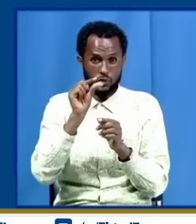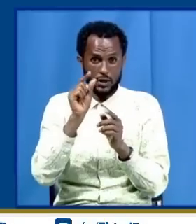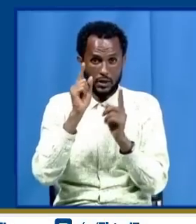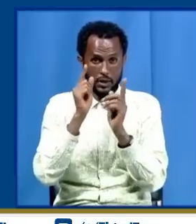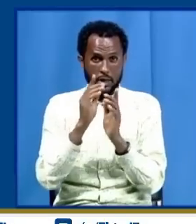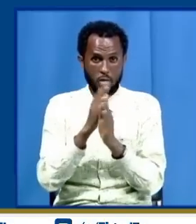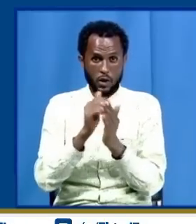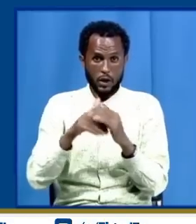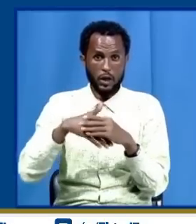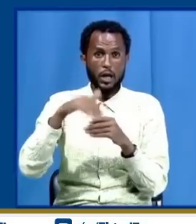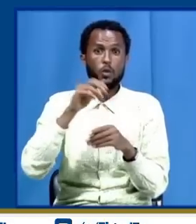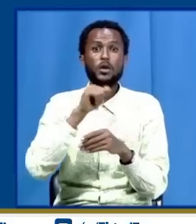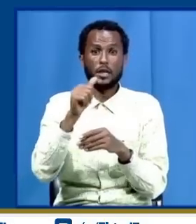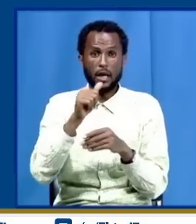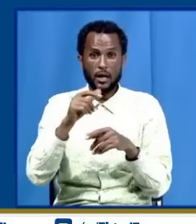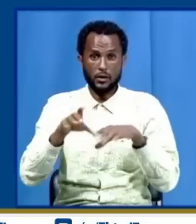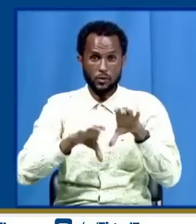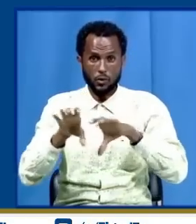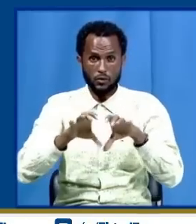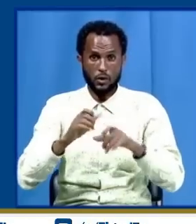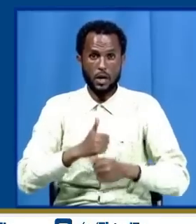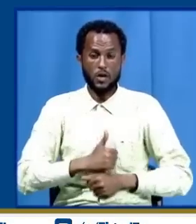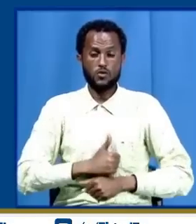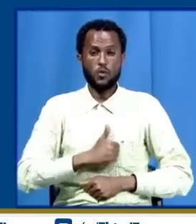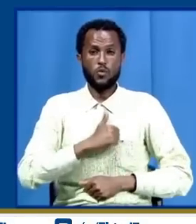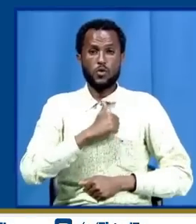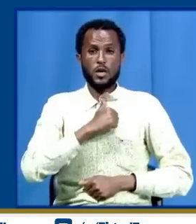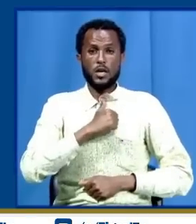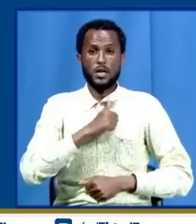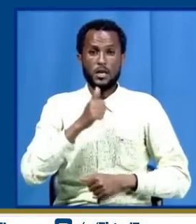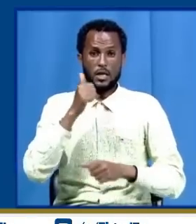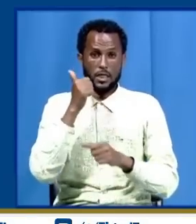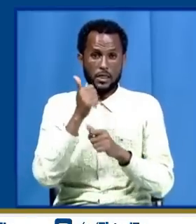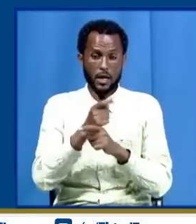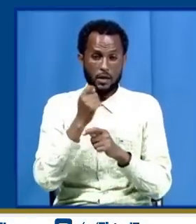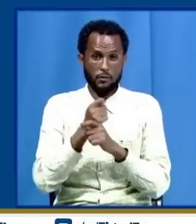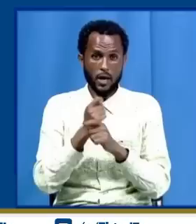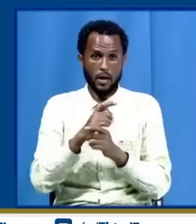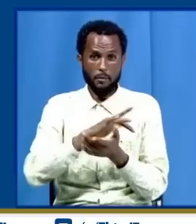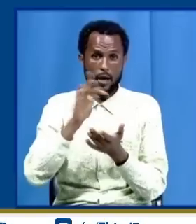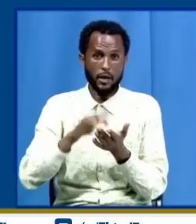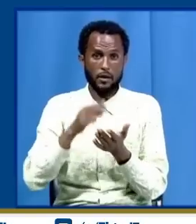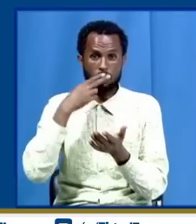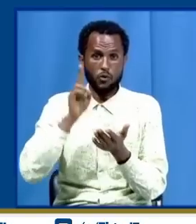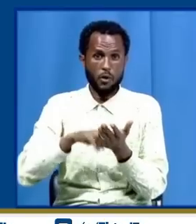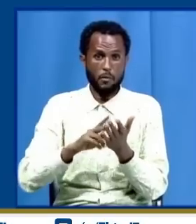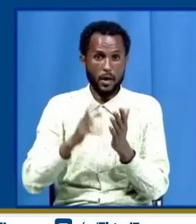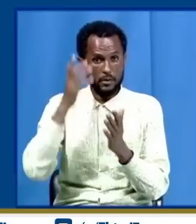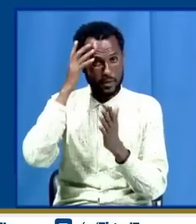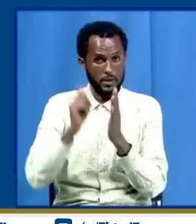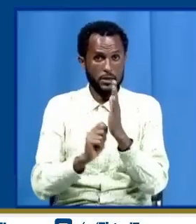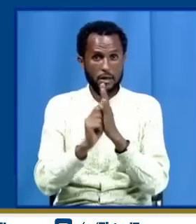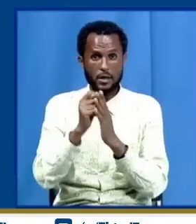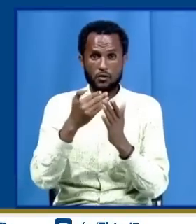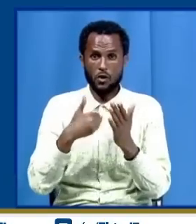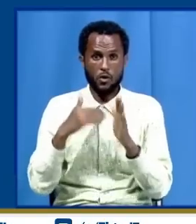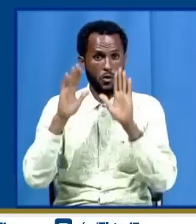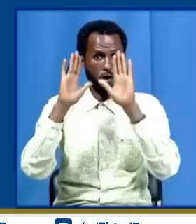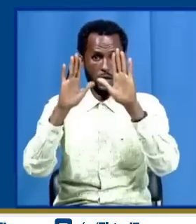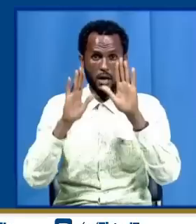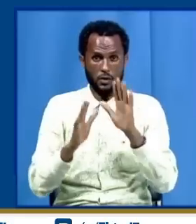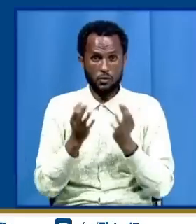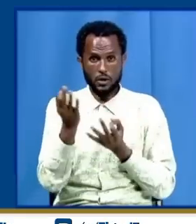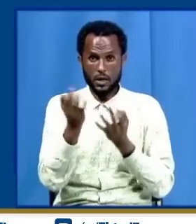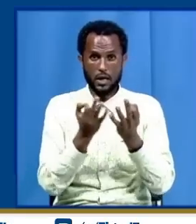ከይተዘናጋዕኻ እትገብሮ ዘለኻ ዘሕብን ተግባር ማእከላይ ኮማንድ መንግስቲ ትግራይ ዘለዎ ናእዳ